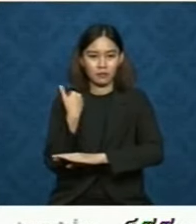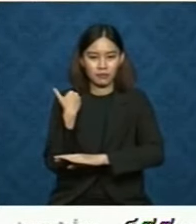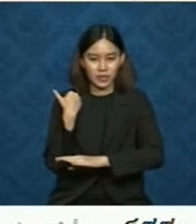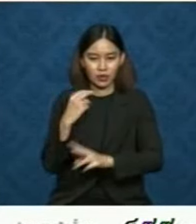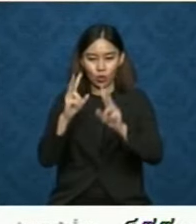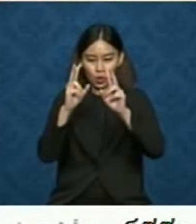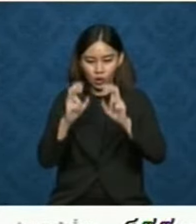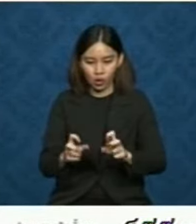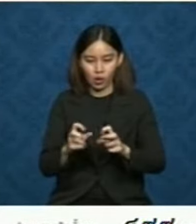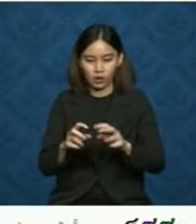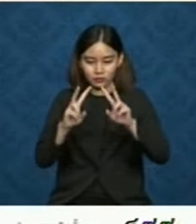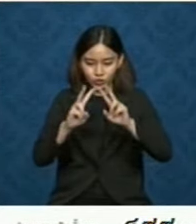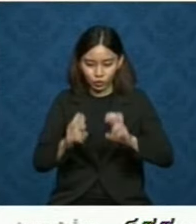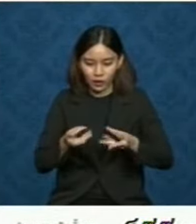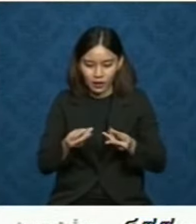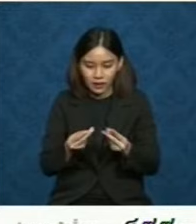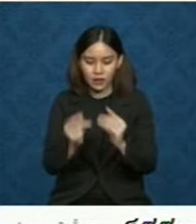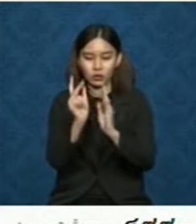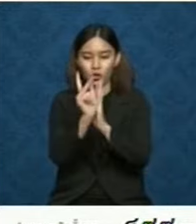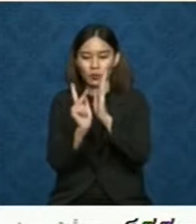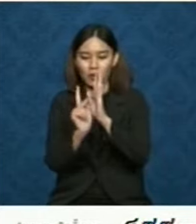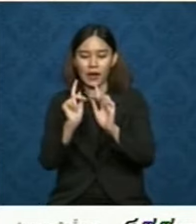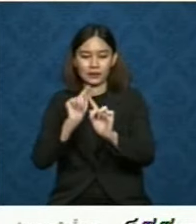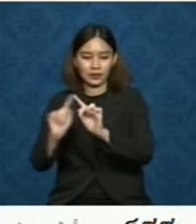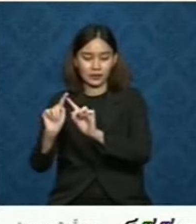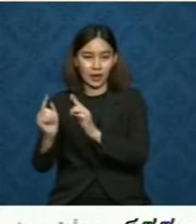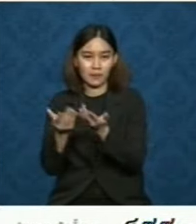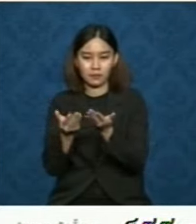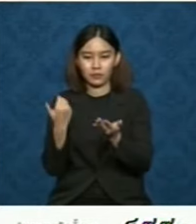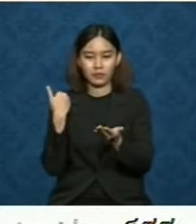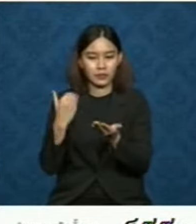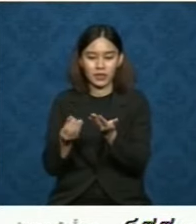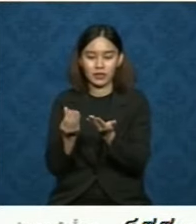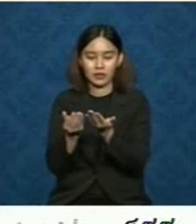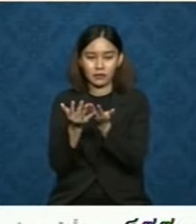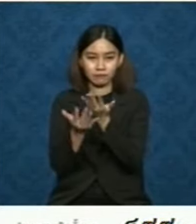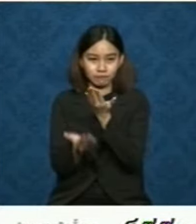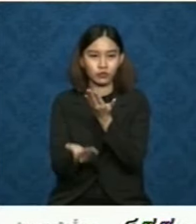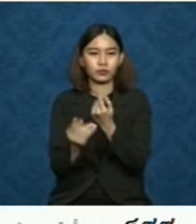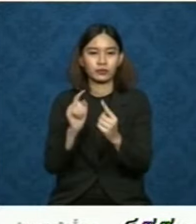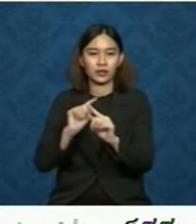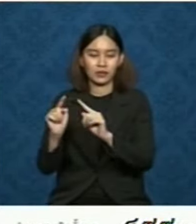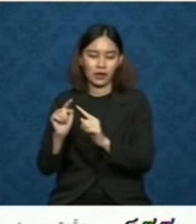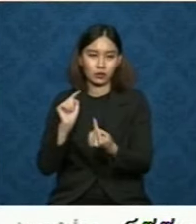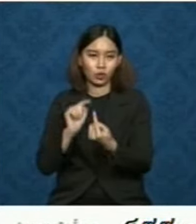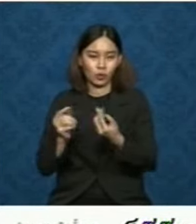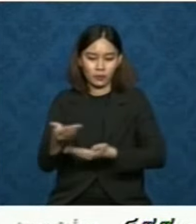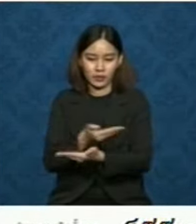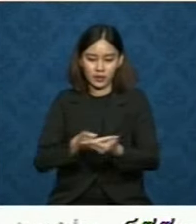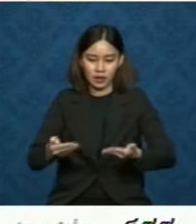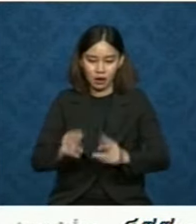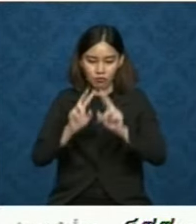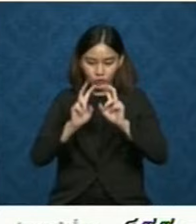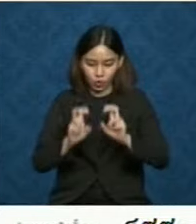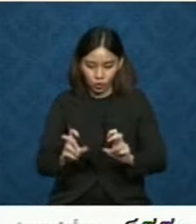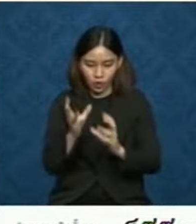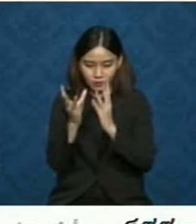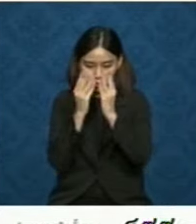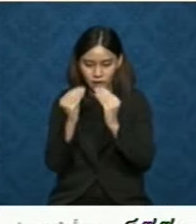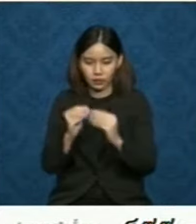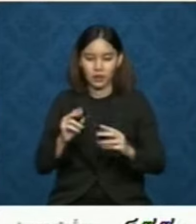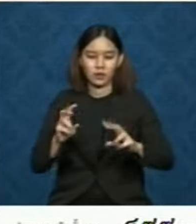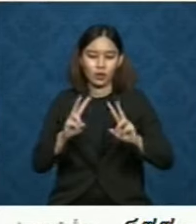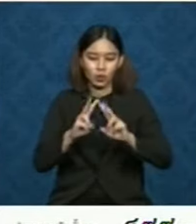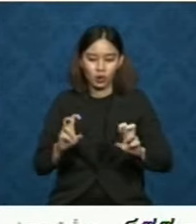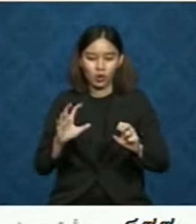ศึกษารายละเอียดและข้อกฎหมายที่เกี่ยวข้องจำนวนมากดังนั้นเพื่อให้การพิจารณาศึกษาเป็นไปด้วยความรอบ